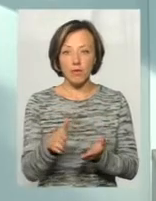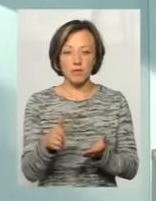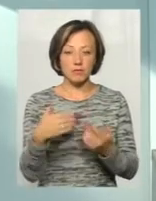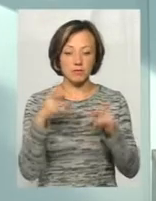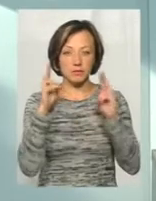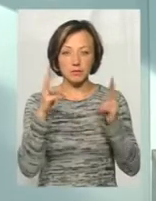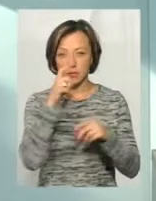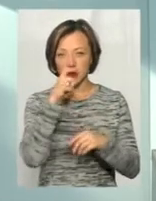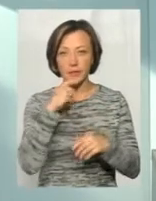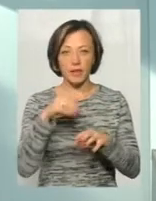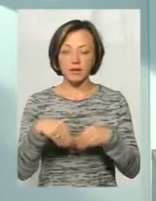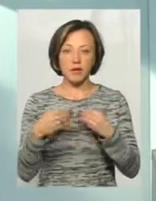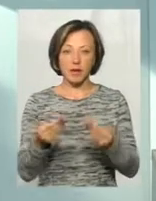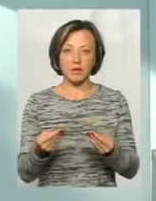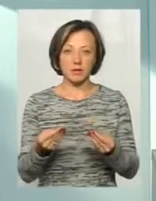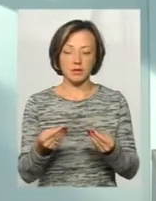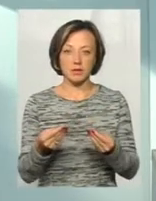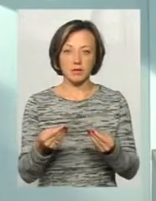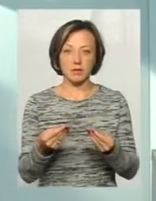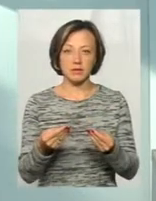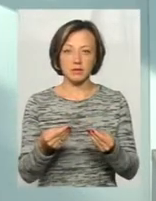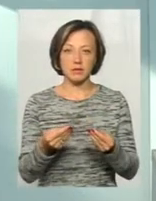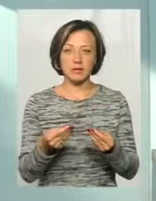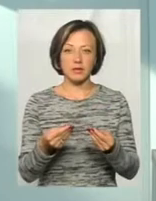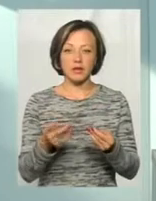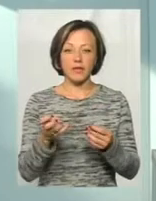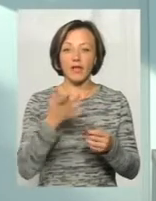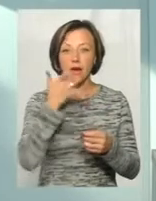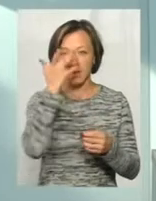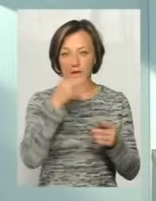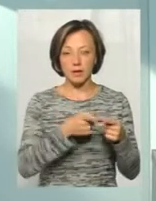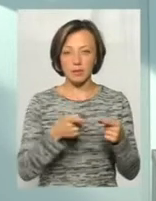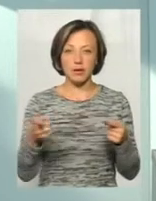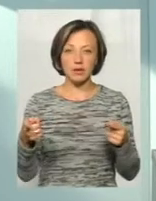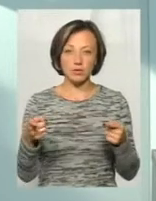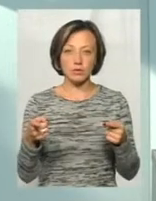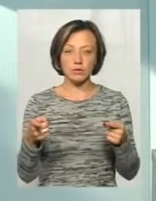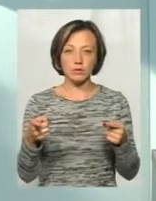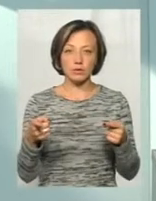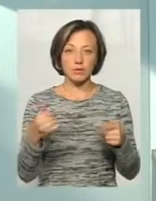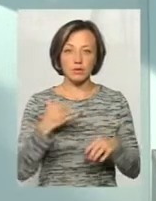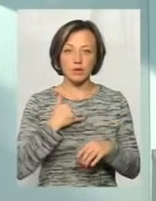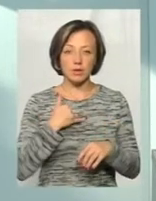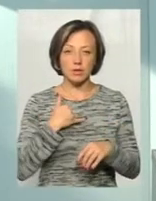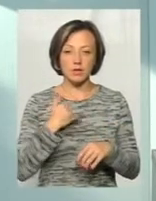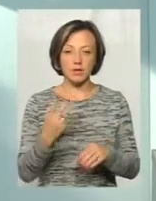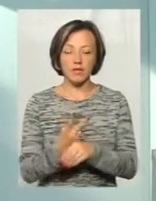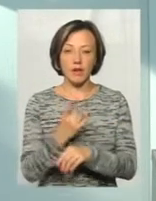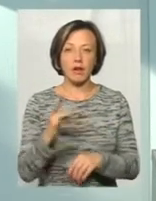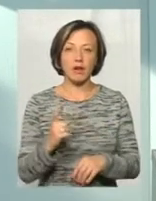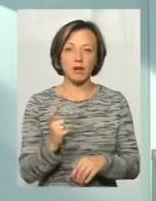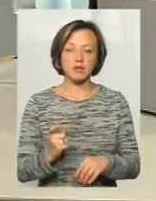вірніше, не призначили, скажімо так. Я хочу зазначити, що на літній період практично у нас в два рази